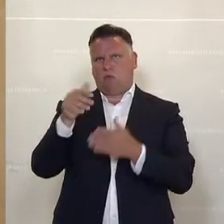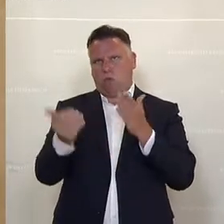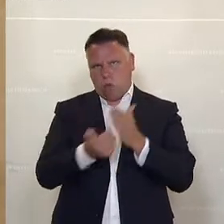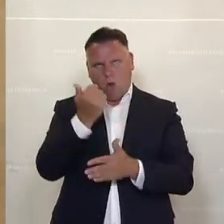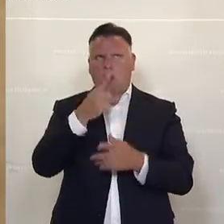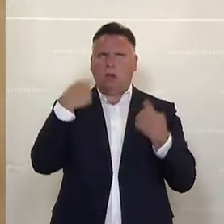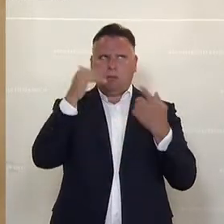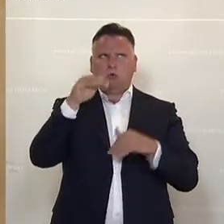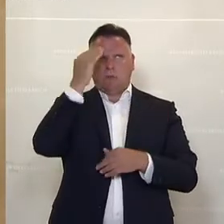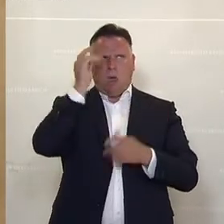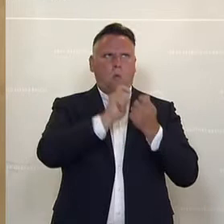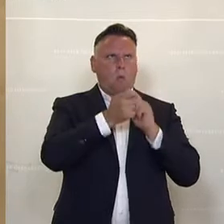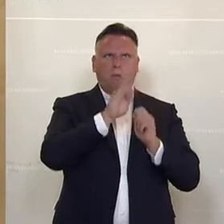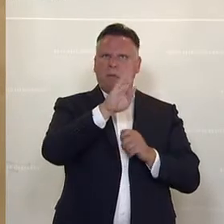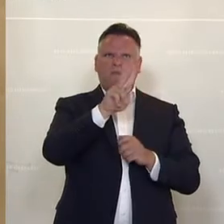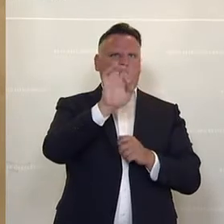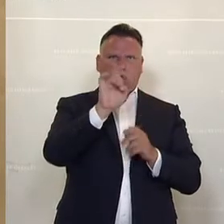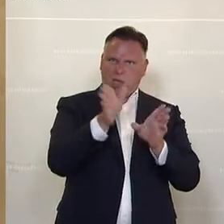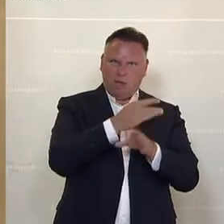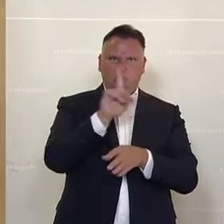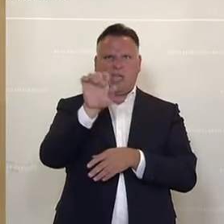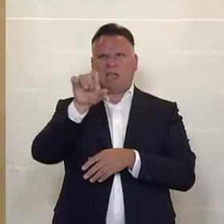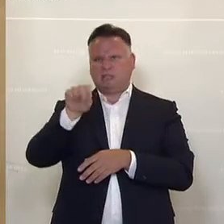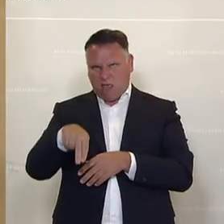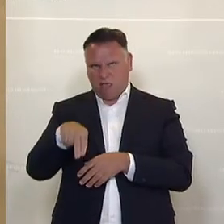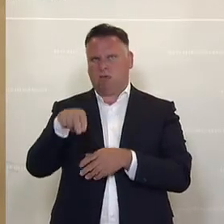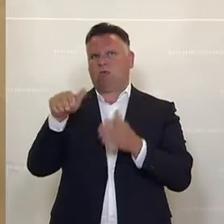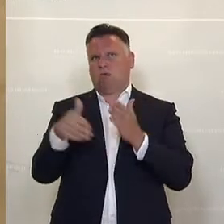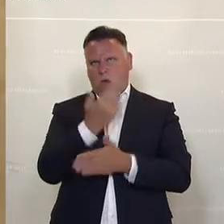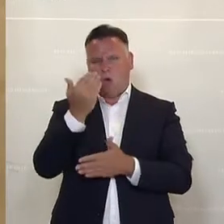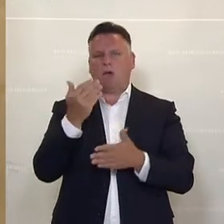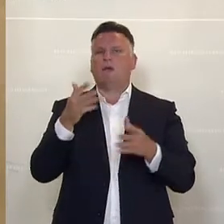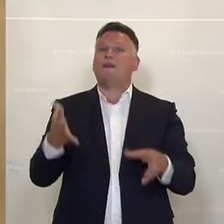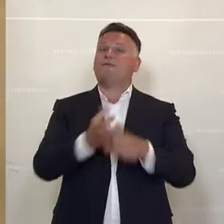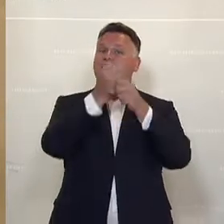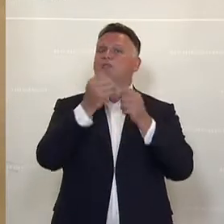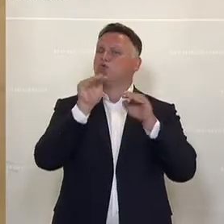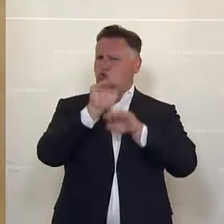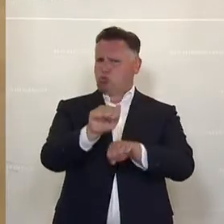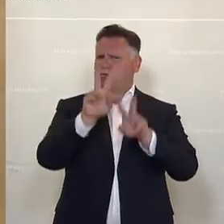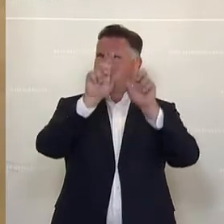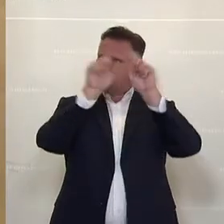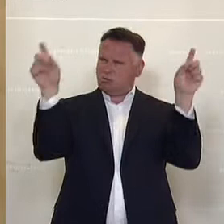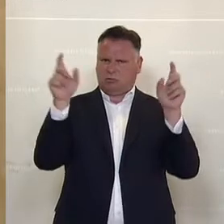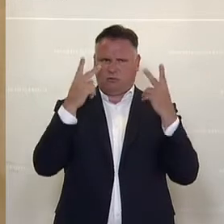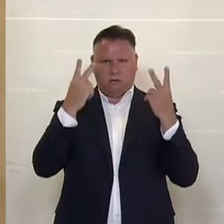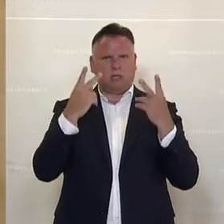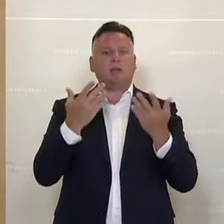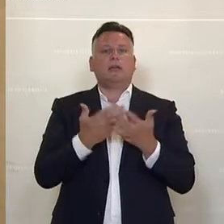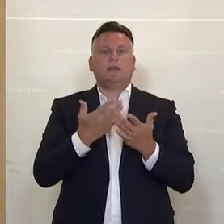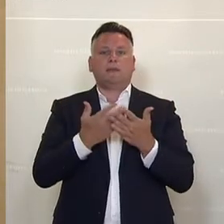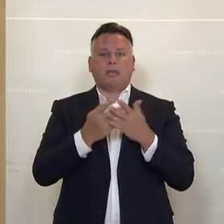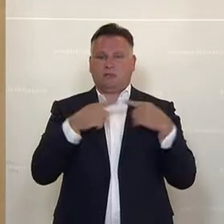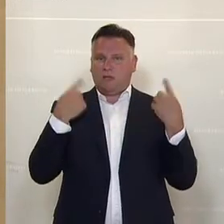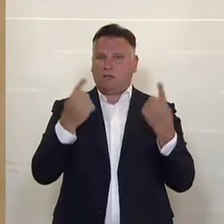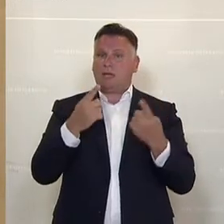intus haben, mit dem Terminus Verfassungsschutz als Überbegriff, war uns auch wichtig, dass im Vergleich